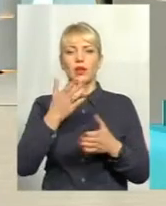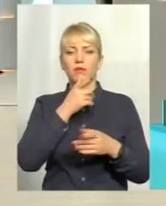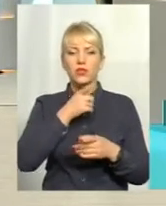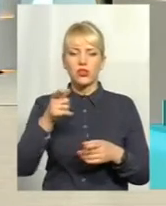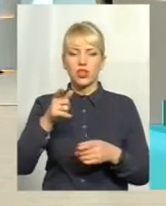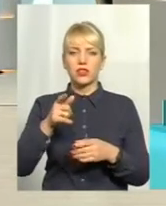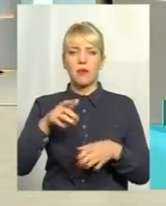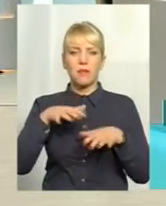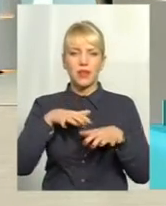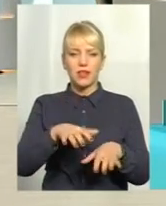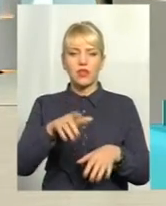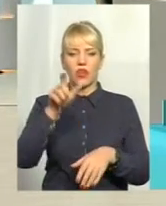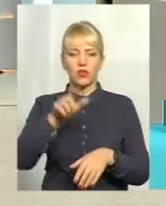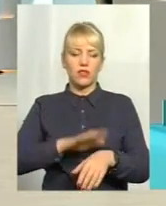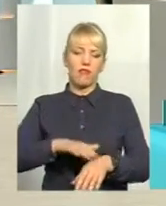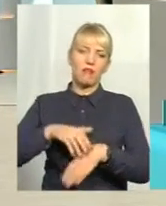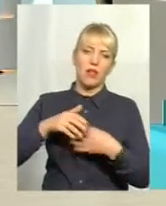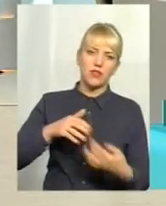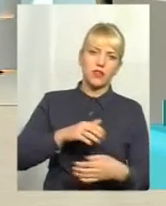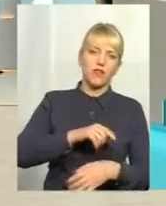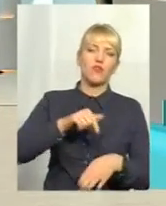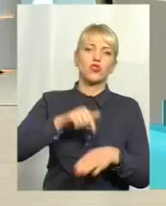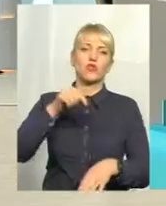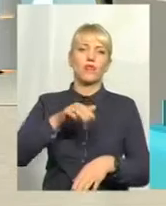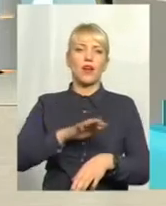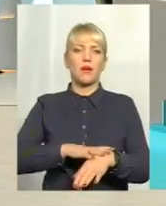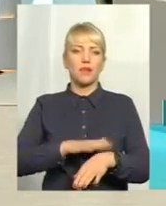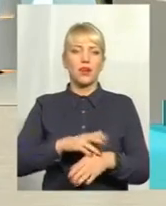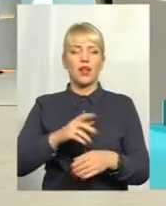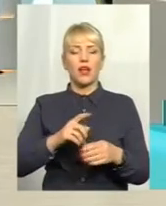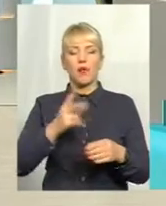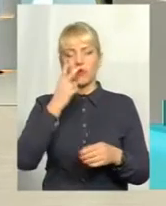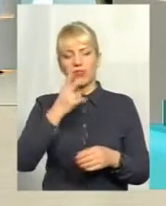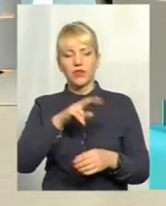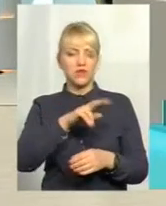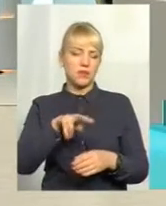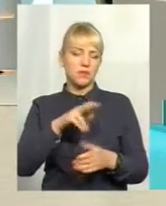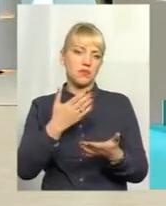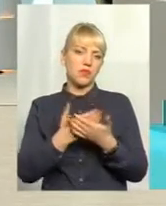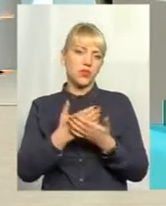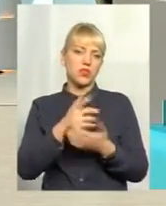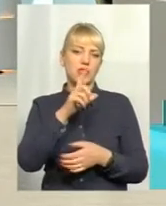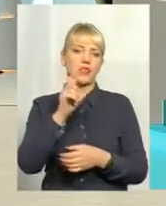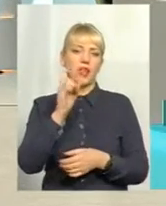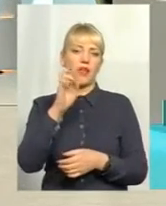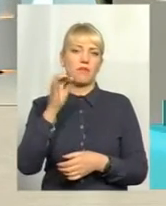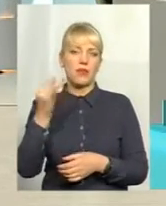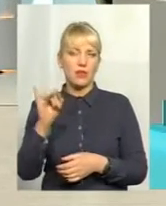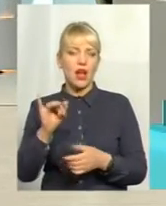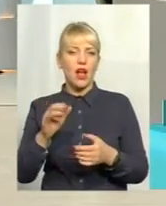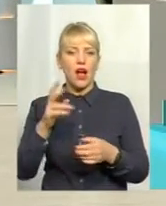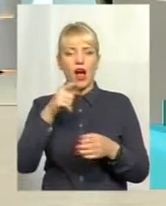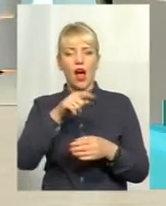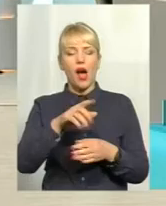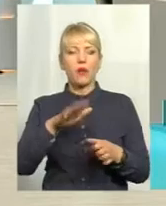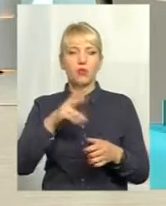на руку, відчуває біль. Сказали, лікарі подивилися, нібито забій. А зробили знімок, а там є тріщина. Тобто тріщина – це перелом.